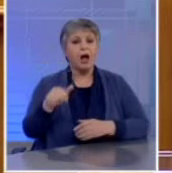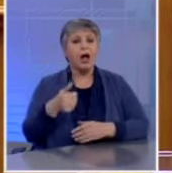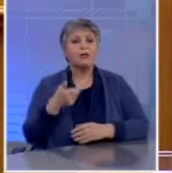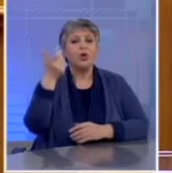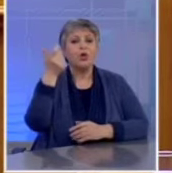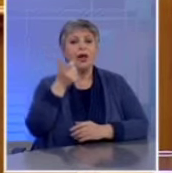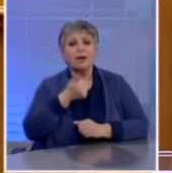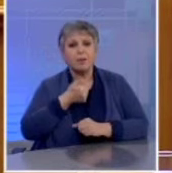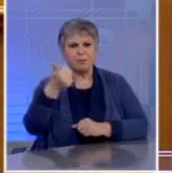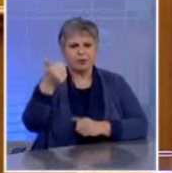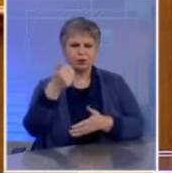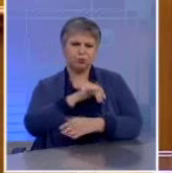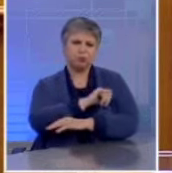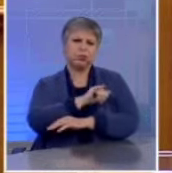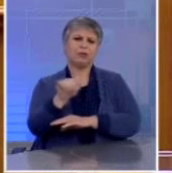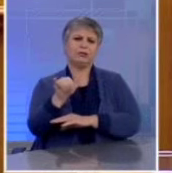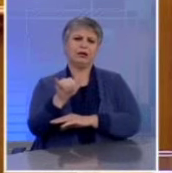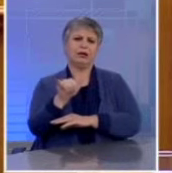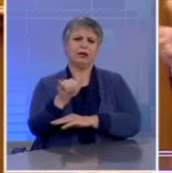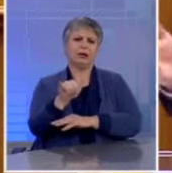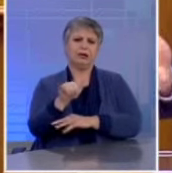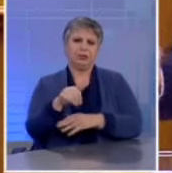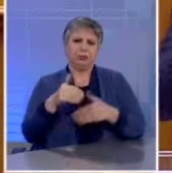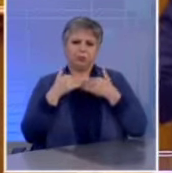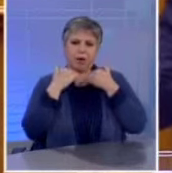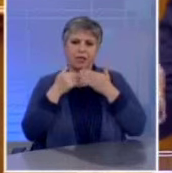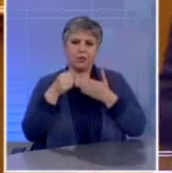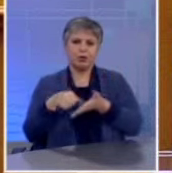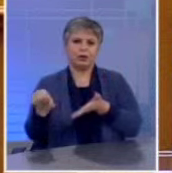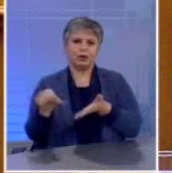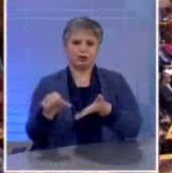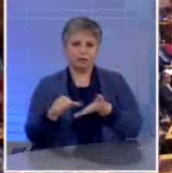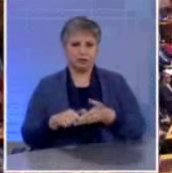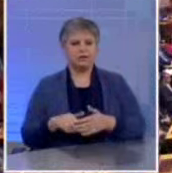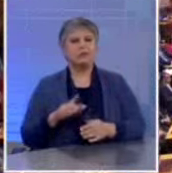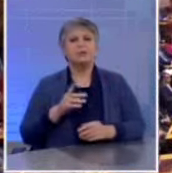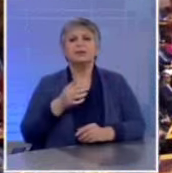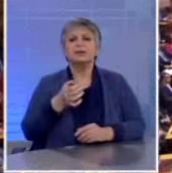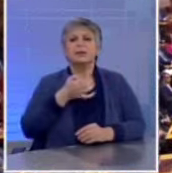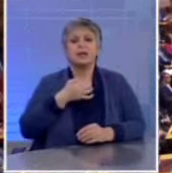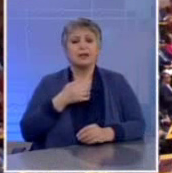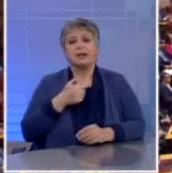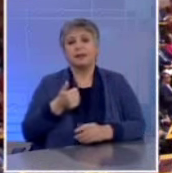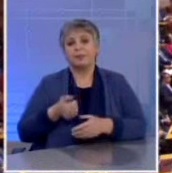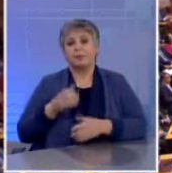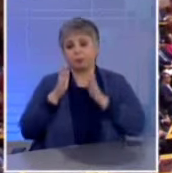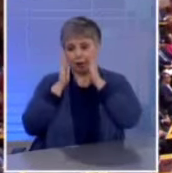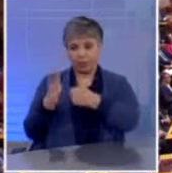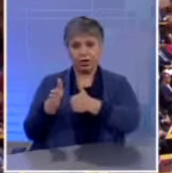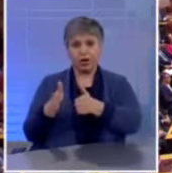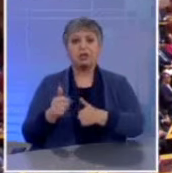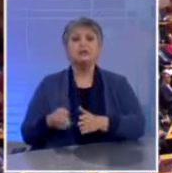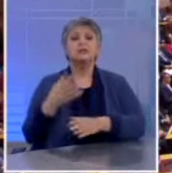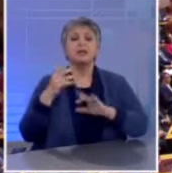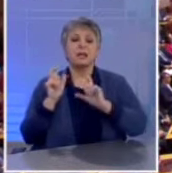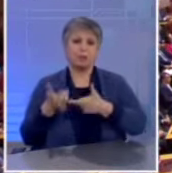να αποπληρωθούν. Και για να μην λέτε ότι μιλάω μόνο για τη Νέα Δημοκρατία, φαντάζομαι, κυρία